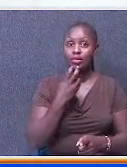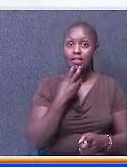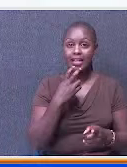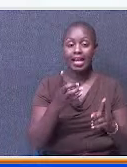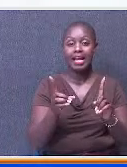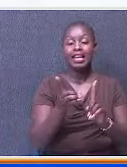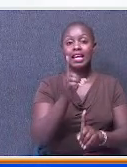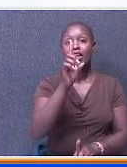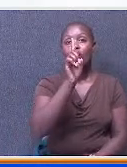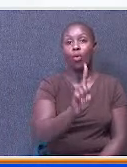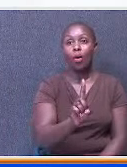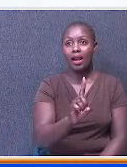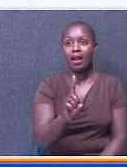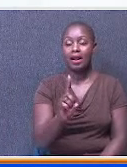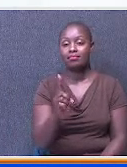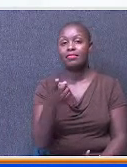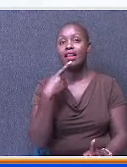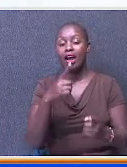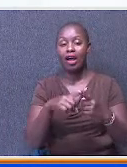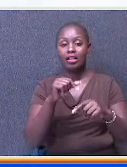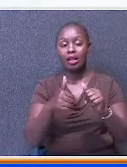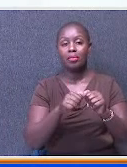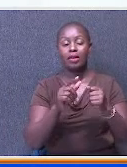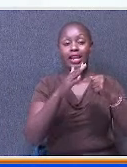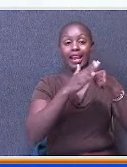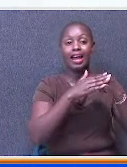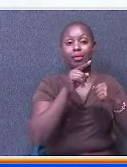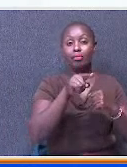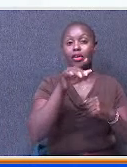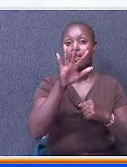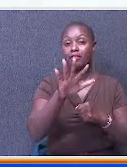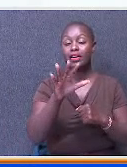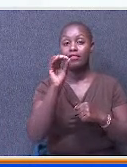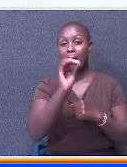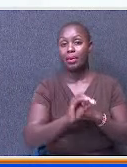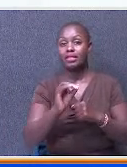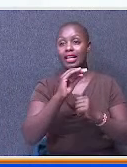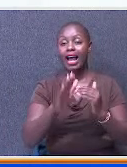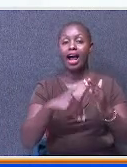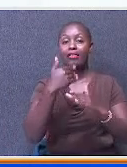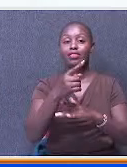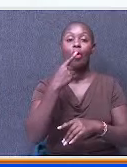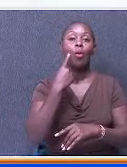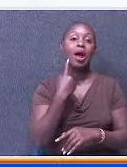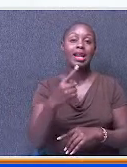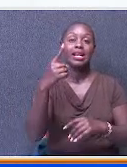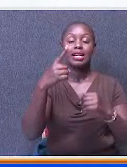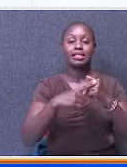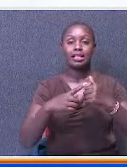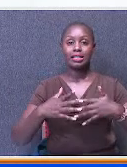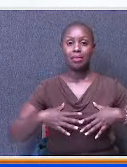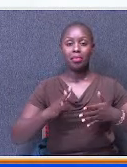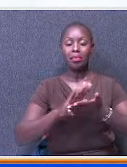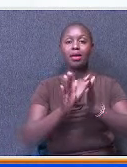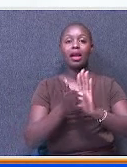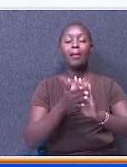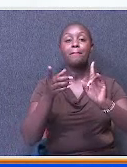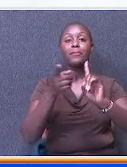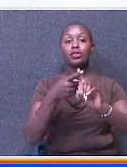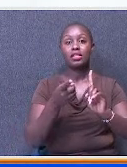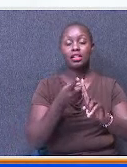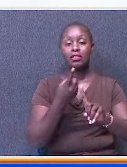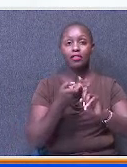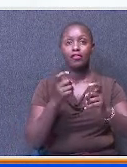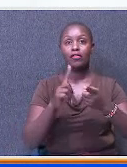huu, kiwango cha maambukizi kilifikia 9.5% baada ya watu 106 kuambukizwa virusi hivyo kutokana